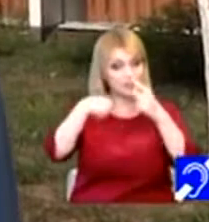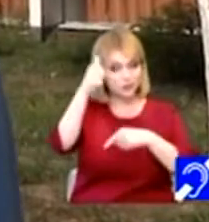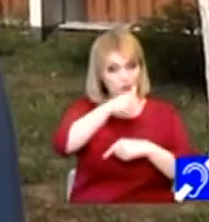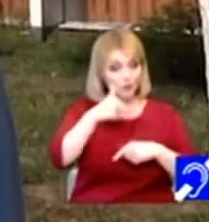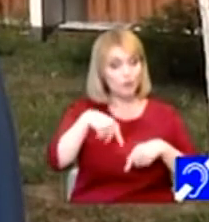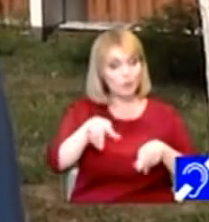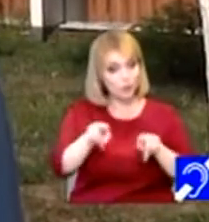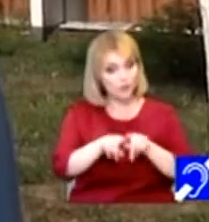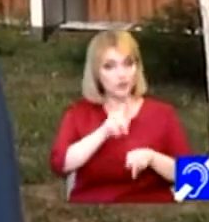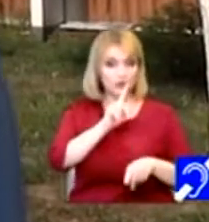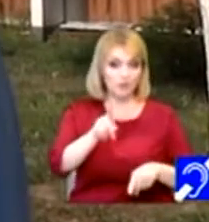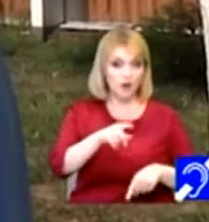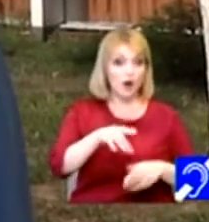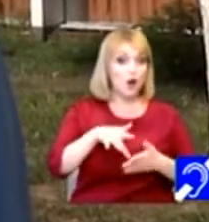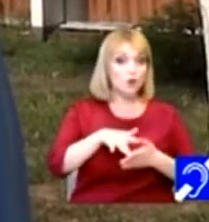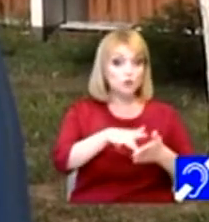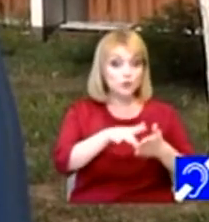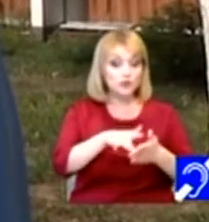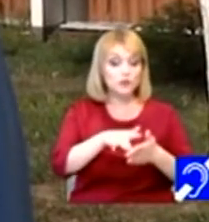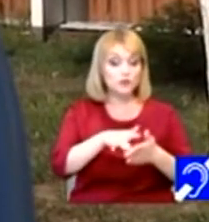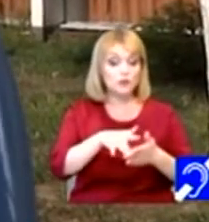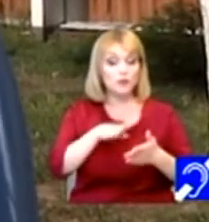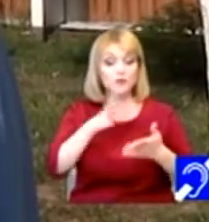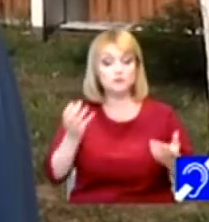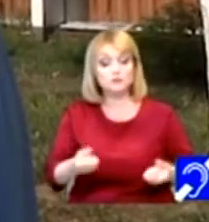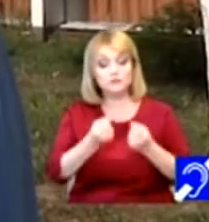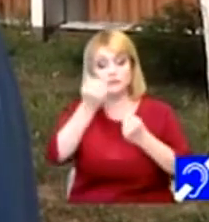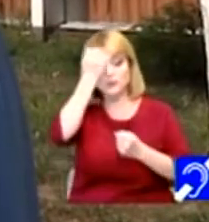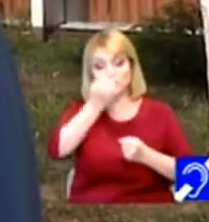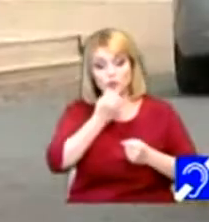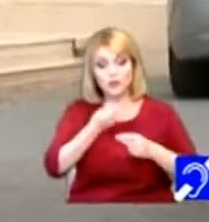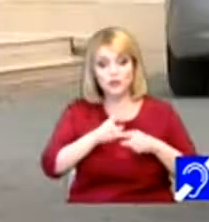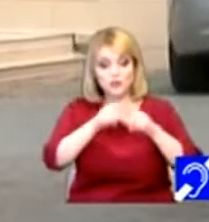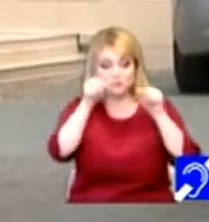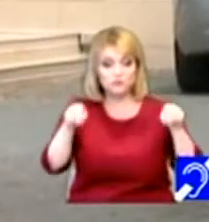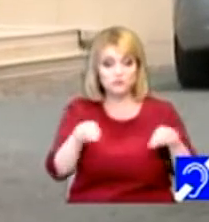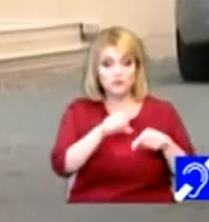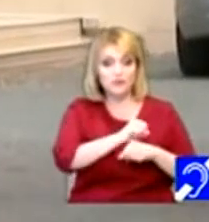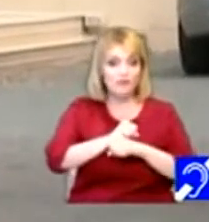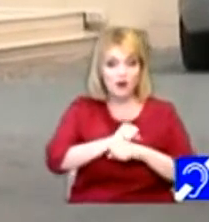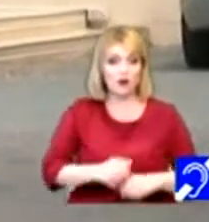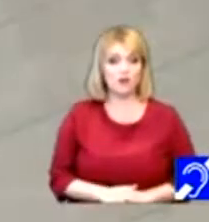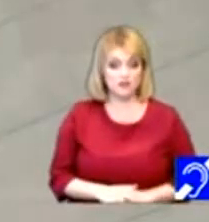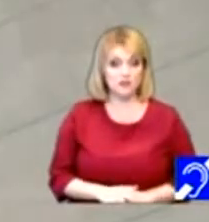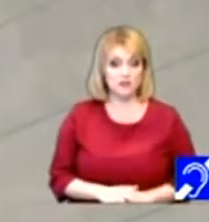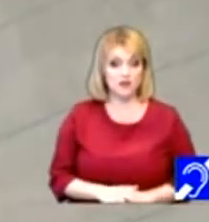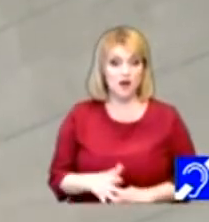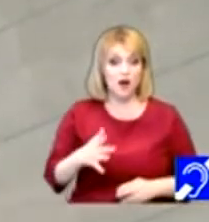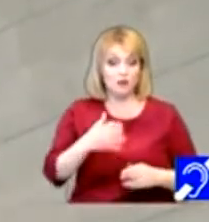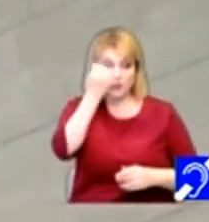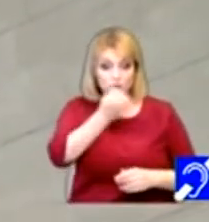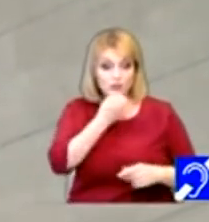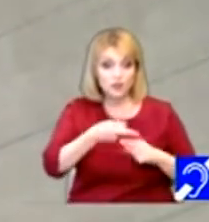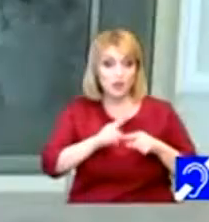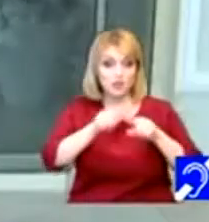Turismul a fost ajutat de aceste vouchere de vacanță în proporție de aproape 90%. Voucherele de vacanță aduc turiști din